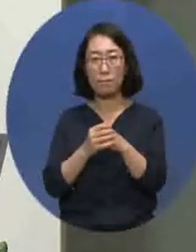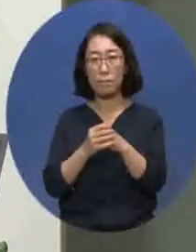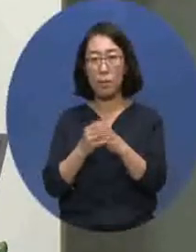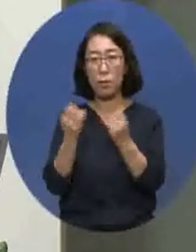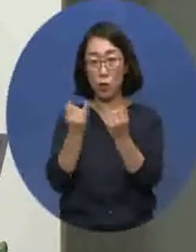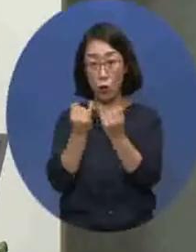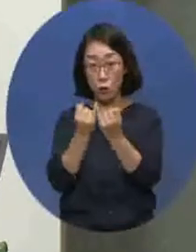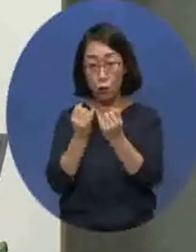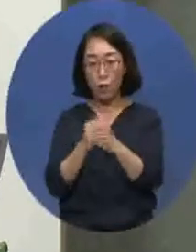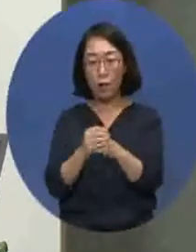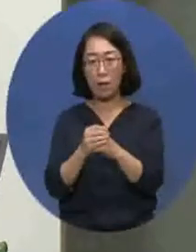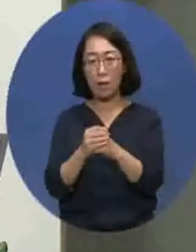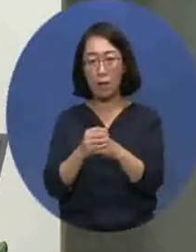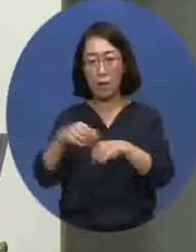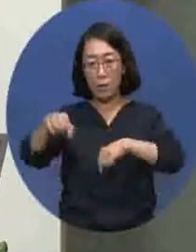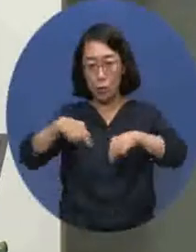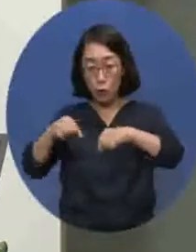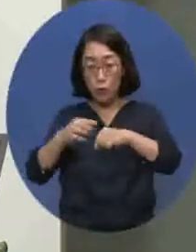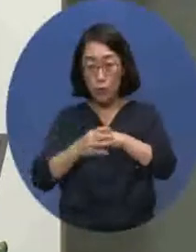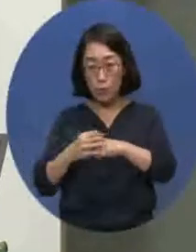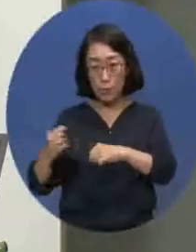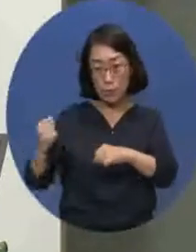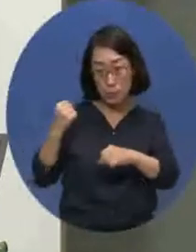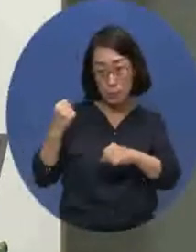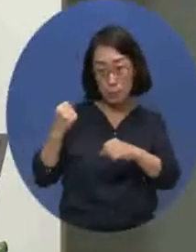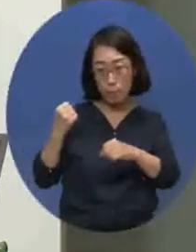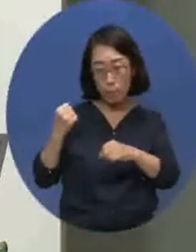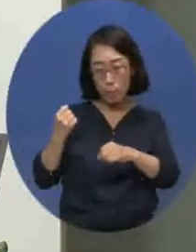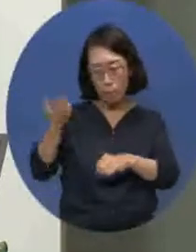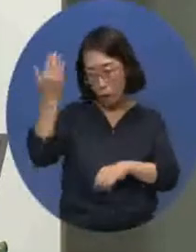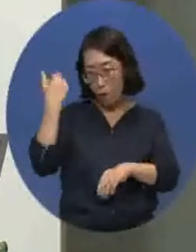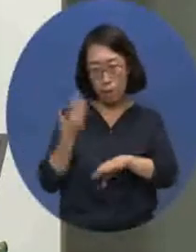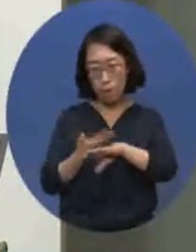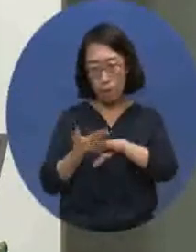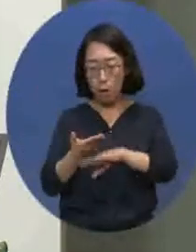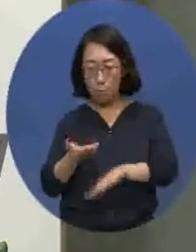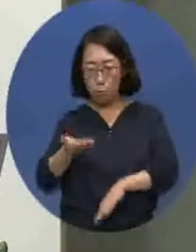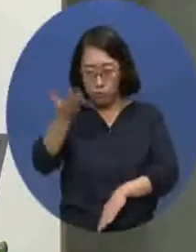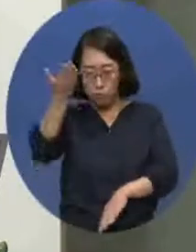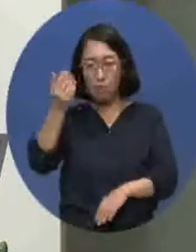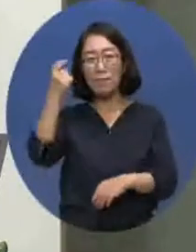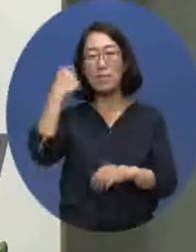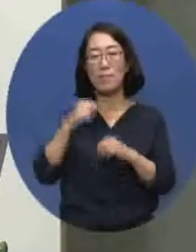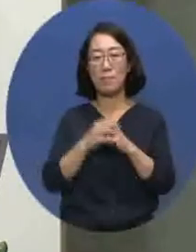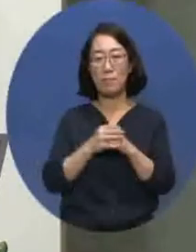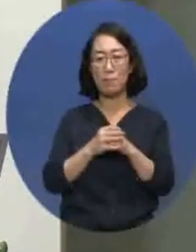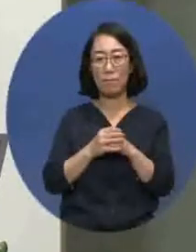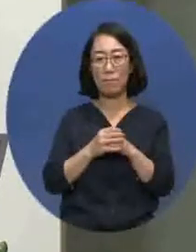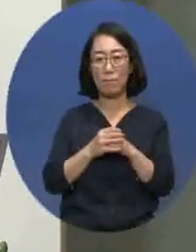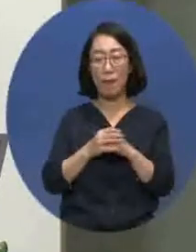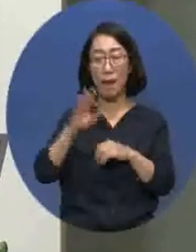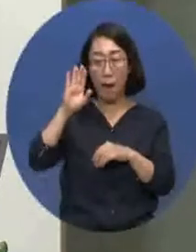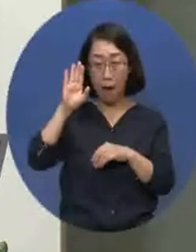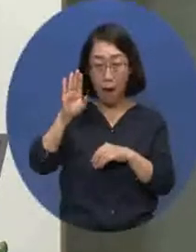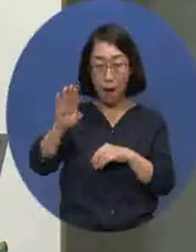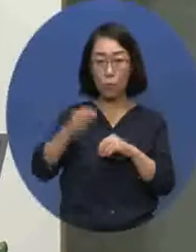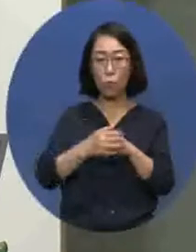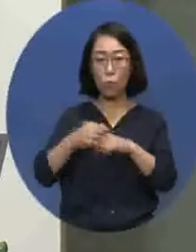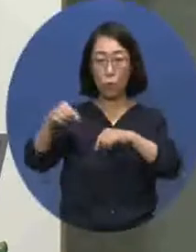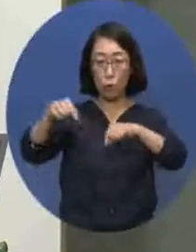여성의 정치 의상이 와 년이 달라졌 꾸나 뭐 그런걸 느낍니다 앞으로